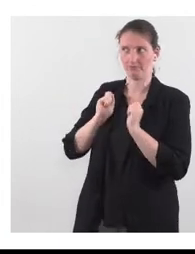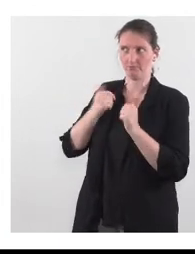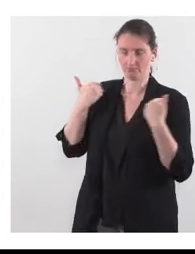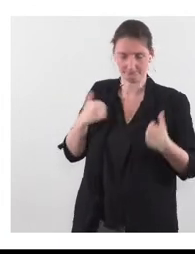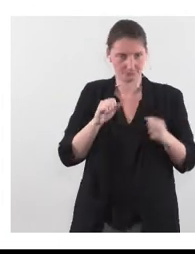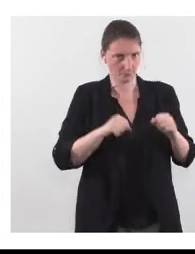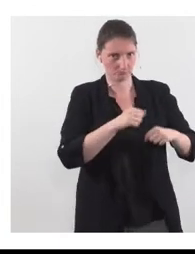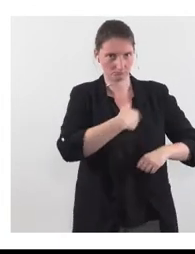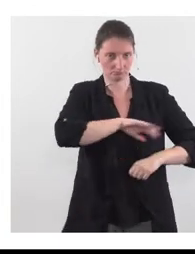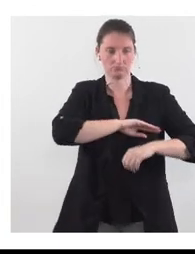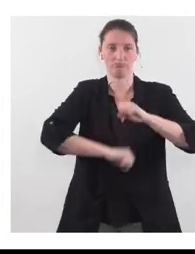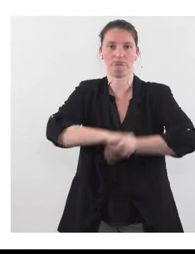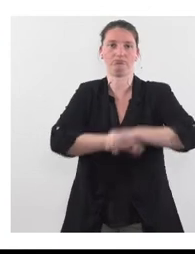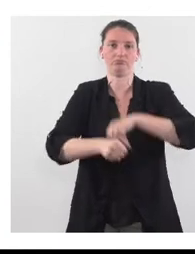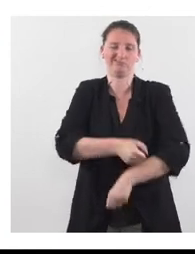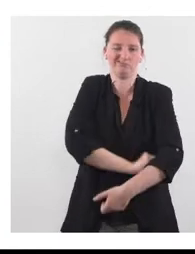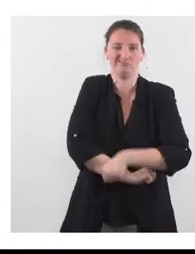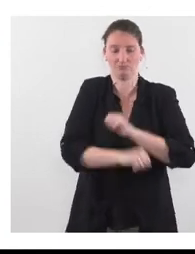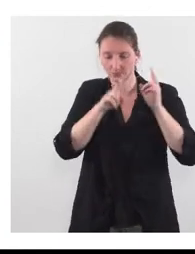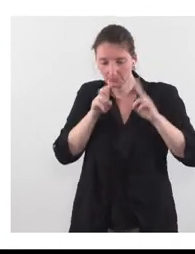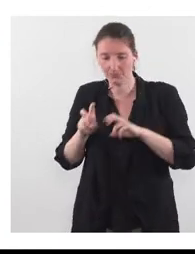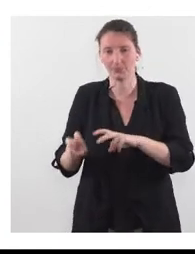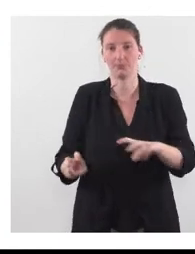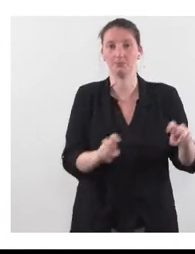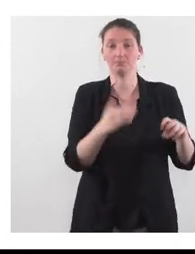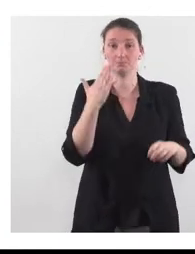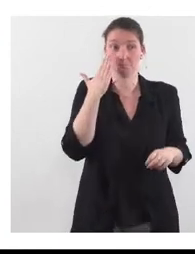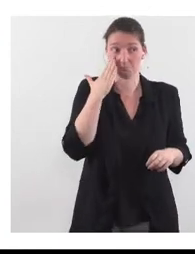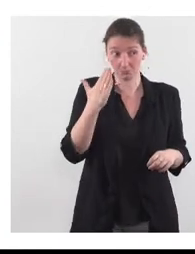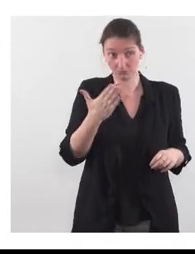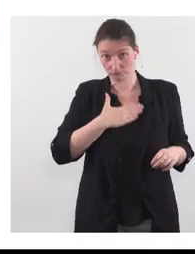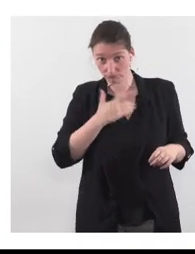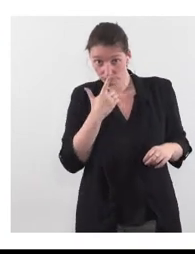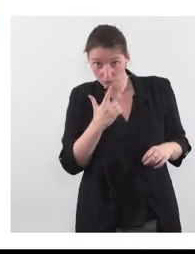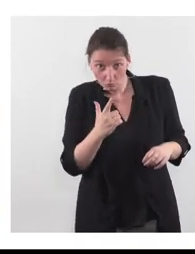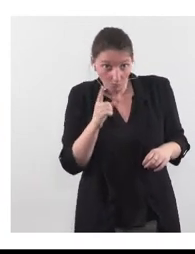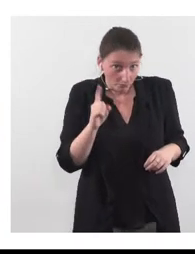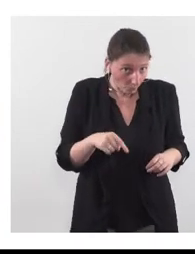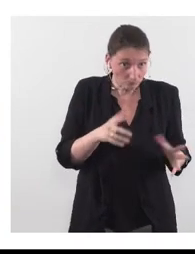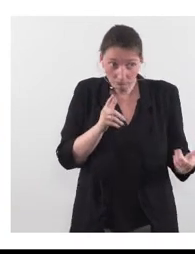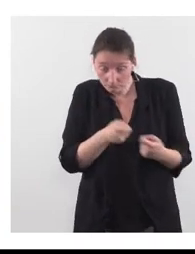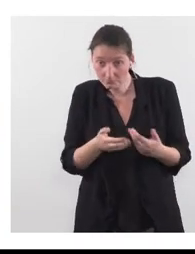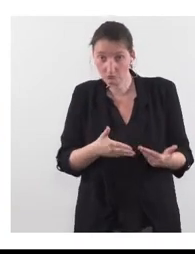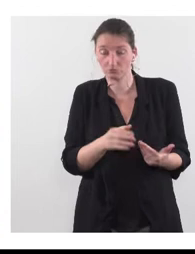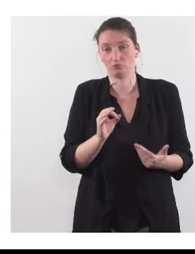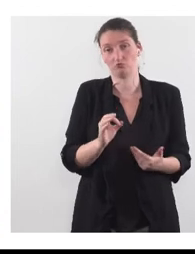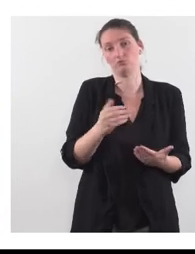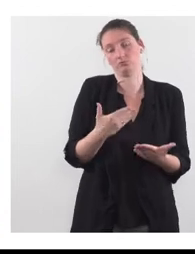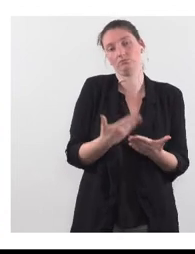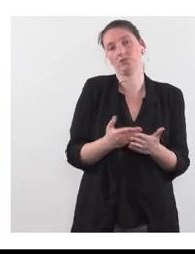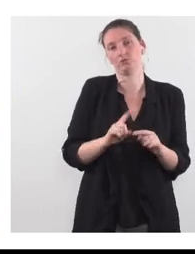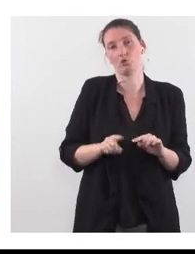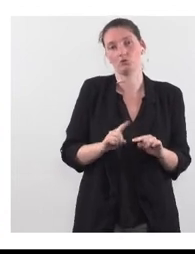enquête dans le cas de préoccupations publiques. Si cela nous paraît approprié de le faire, c'est quelque chose d'assez